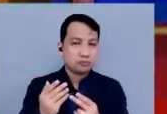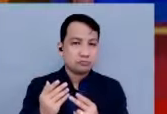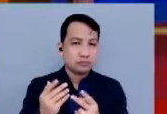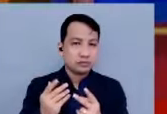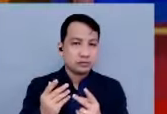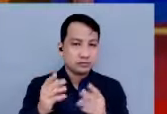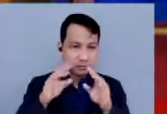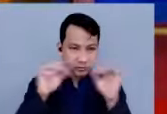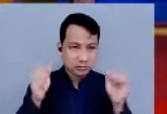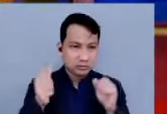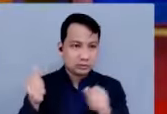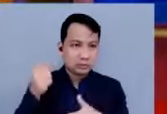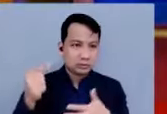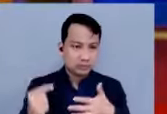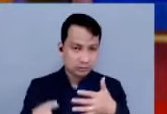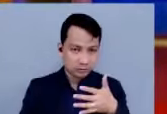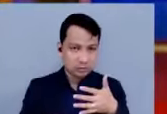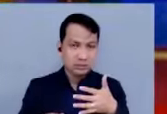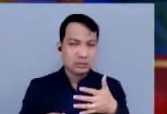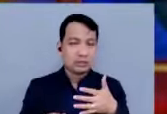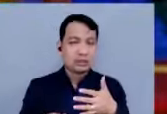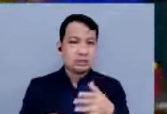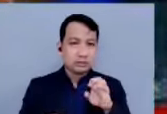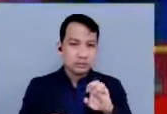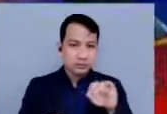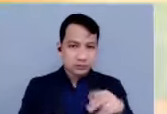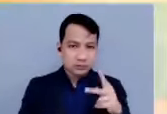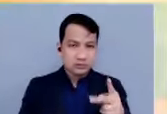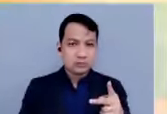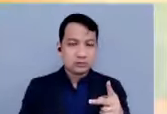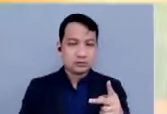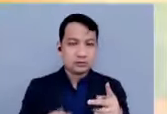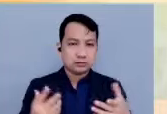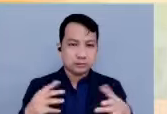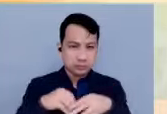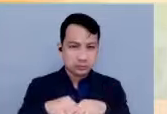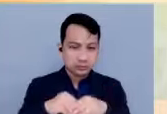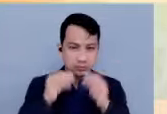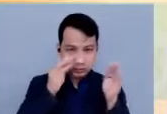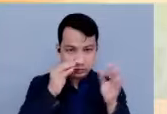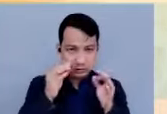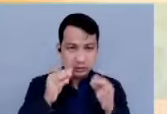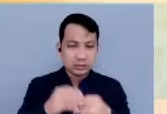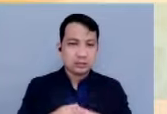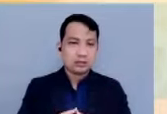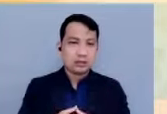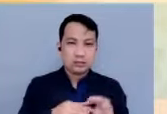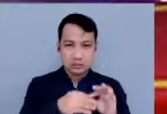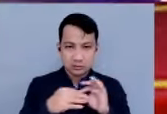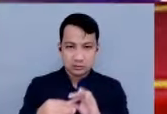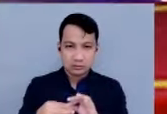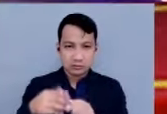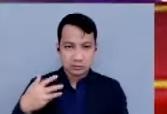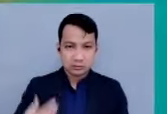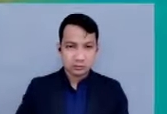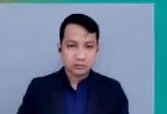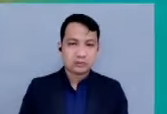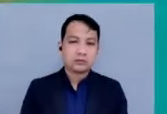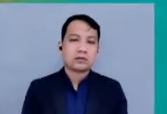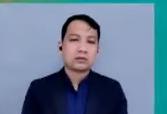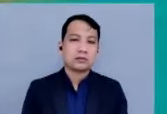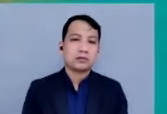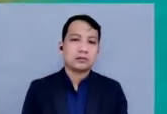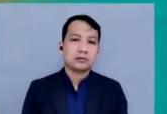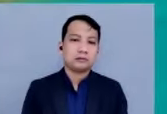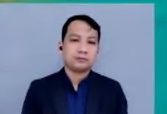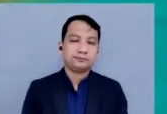isa-isa lumalabas. Yung sa EJ case, yung involvement nila sa illegal na droga at itong mga korupsyon. Huli na lang po,